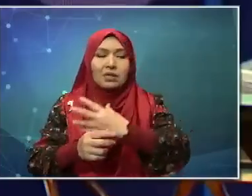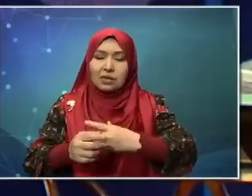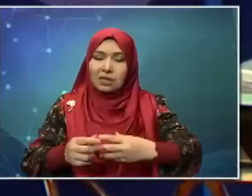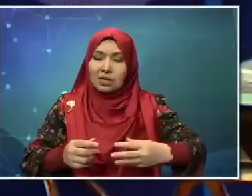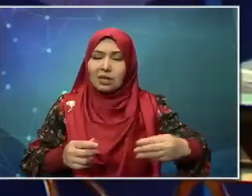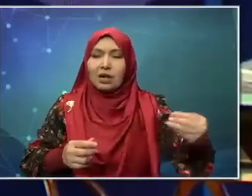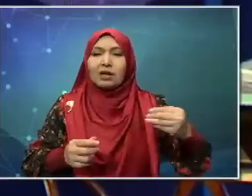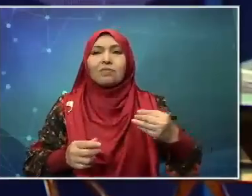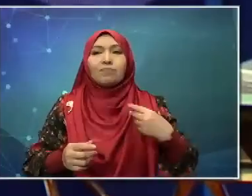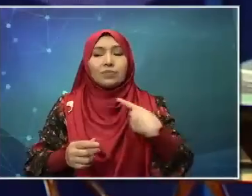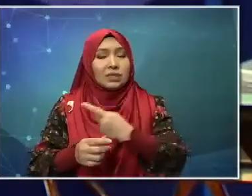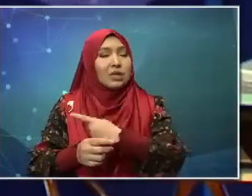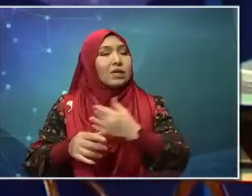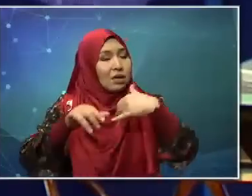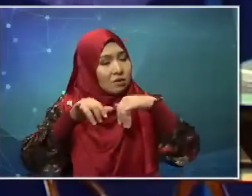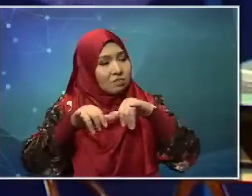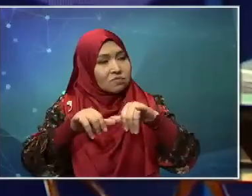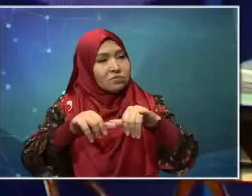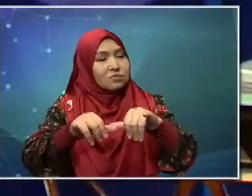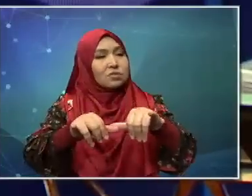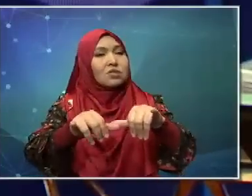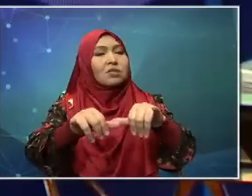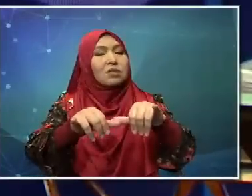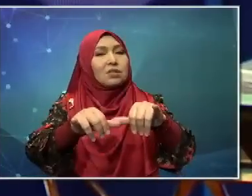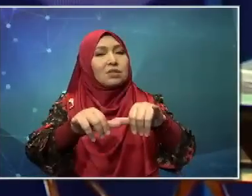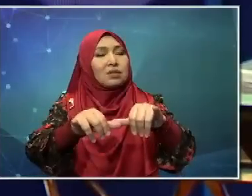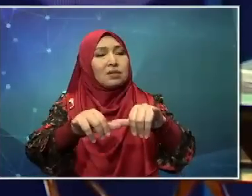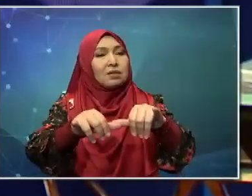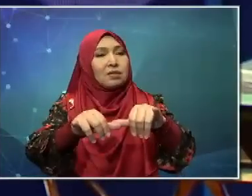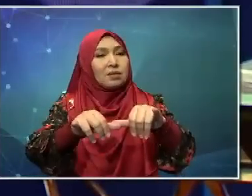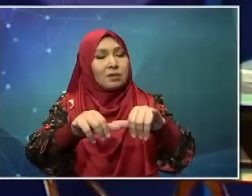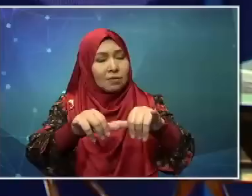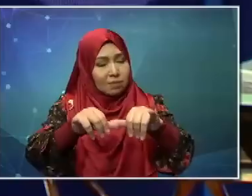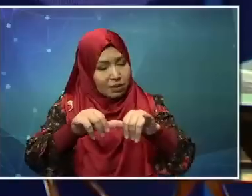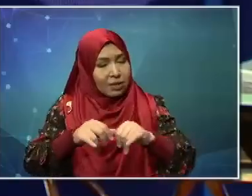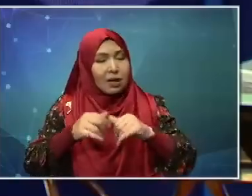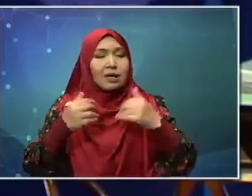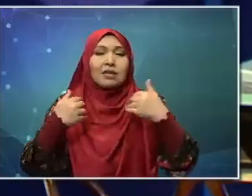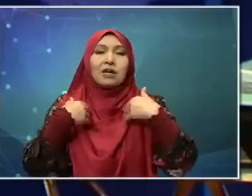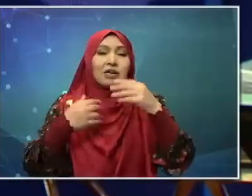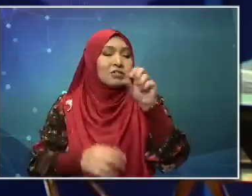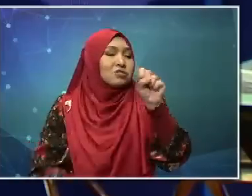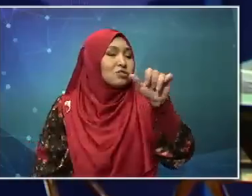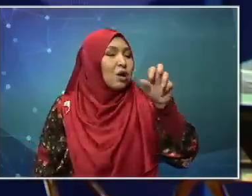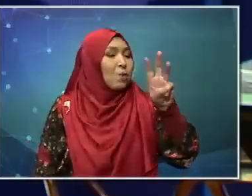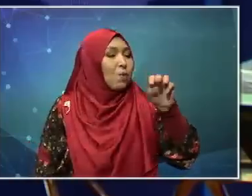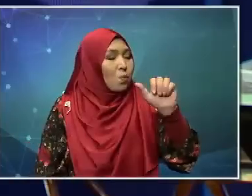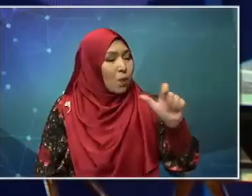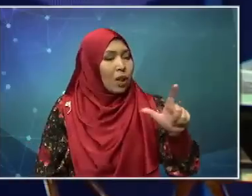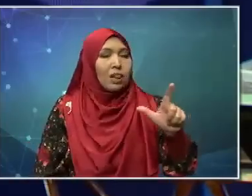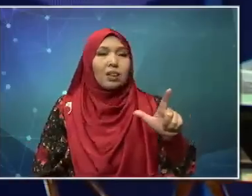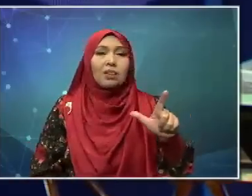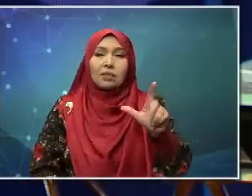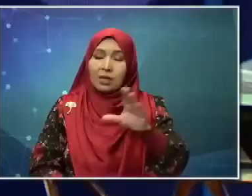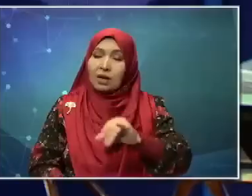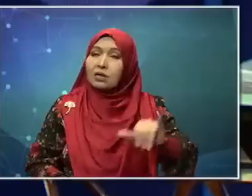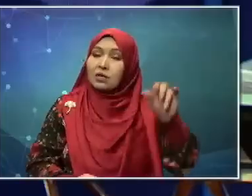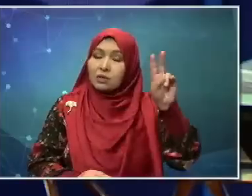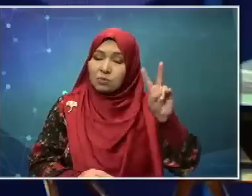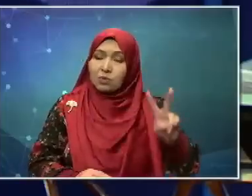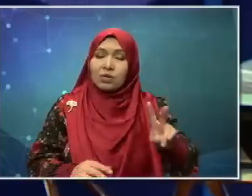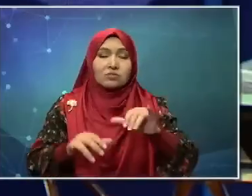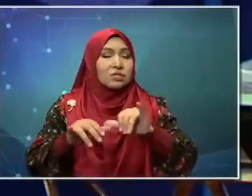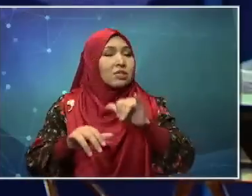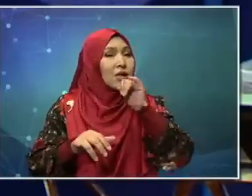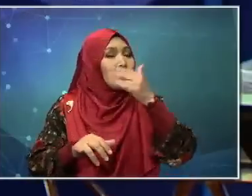ketentuan yang masih lagi dalam riang gembira Syawal yang kedua ini pada Syawal Yang kedua kita masih lagi tidak